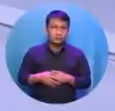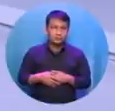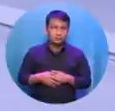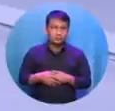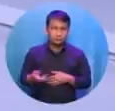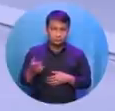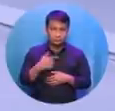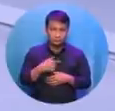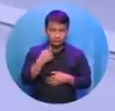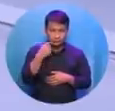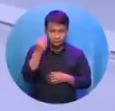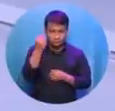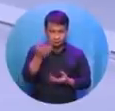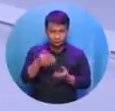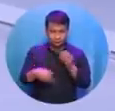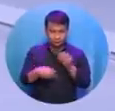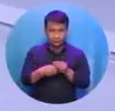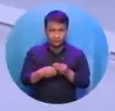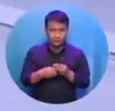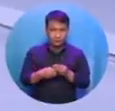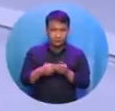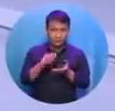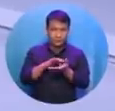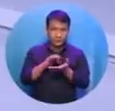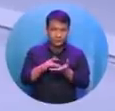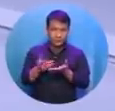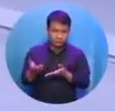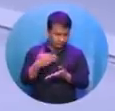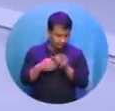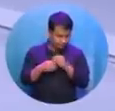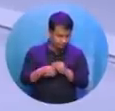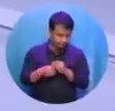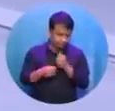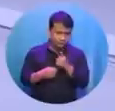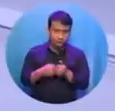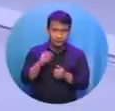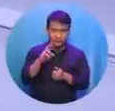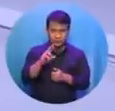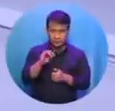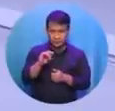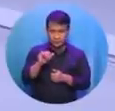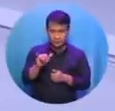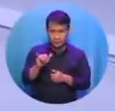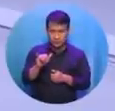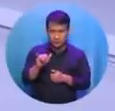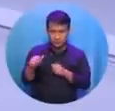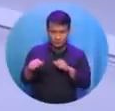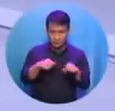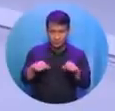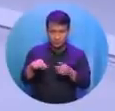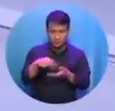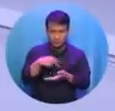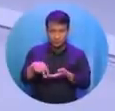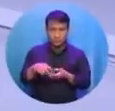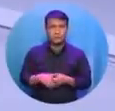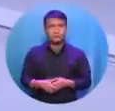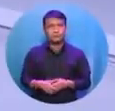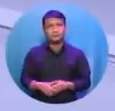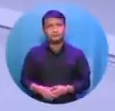Okay, eto na tayo sa mga kumasa ng RTIA Dance